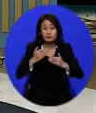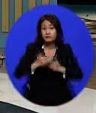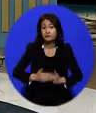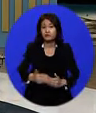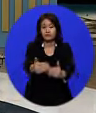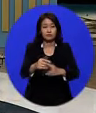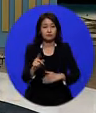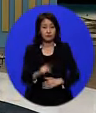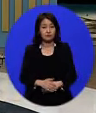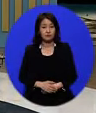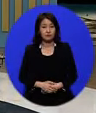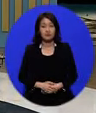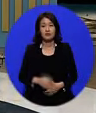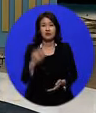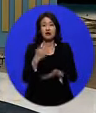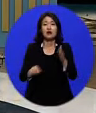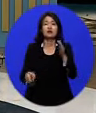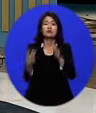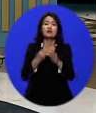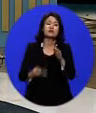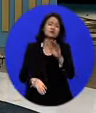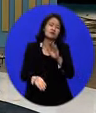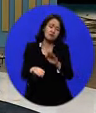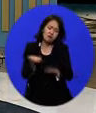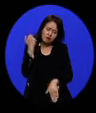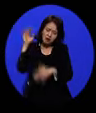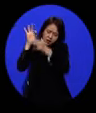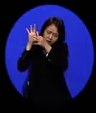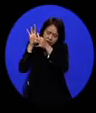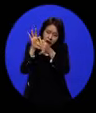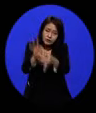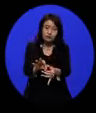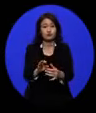과정이 3000년 이상을 이어왔다는 거예요.